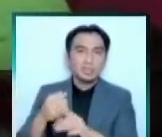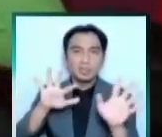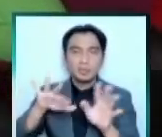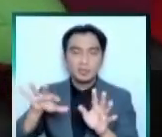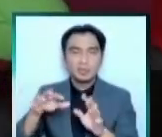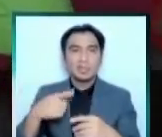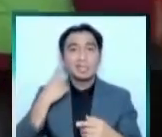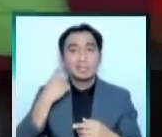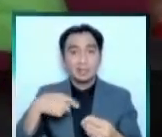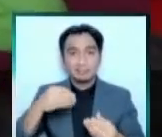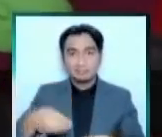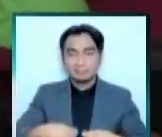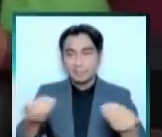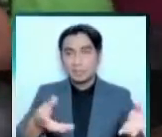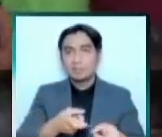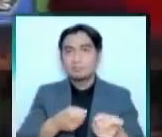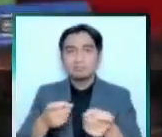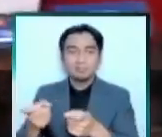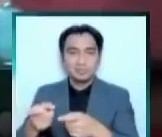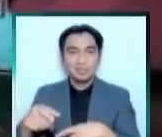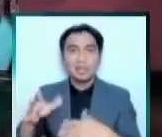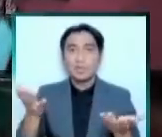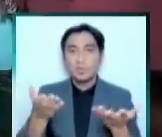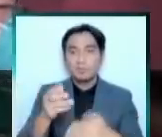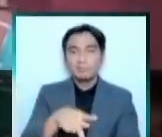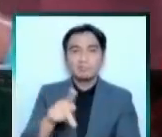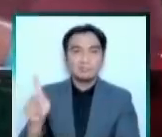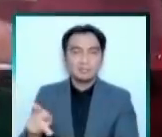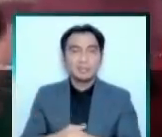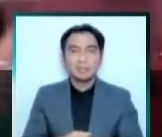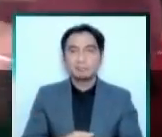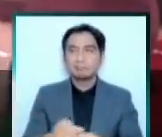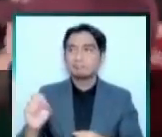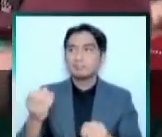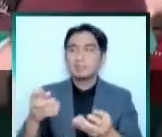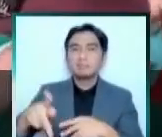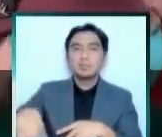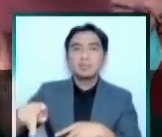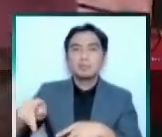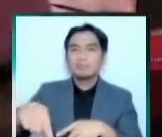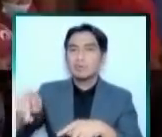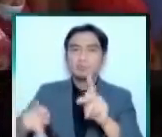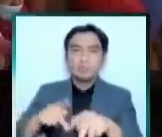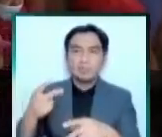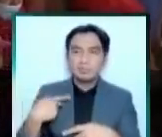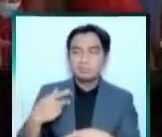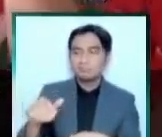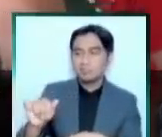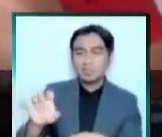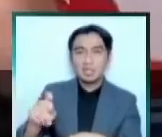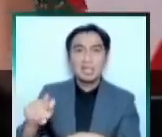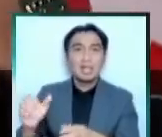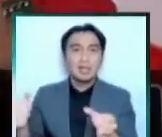mga residente ng Marcos Village sa Babalakat, Pampanga. Karamihan sa nakatanggap na regalo ay mga katutubong AITA. Sabi ni